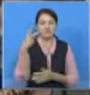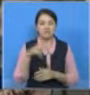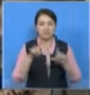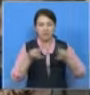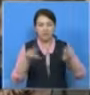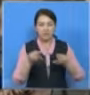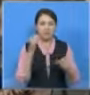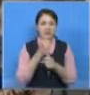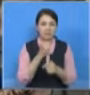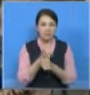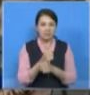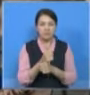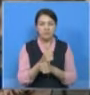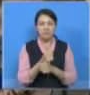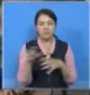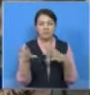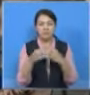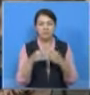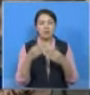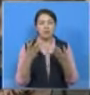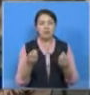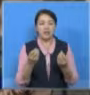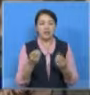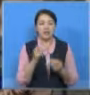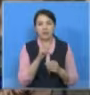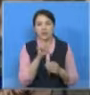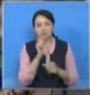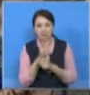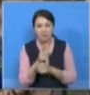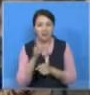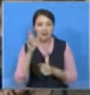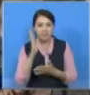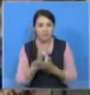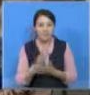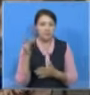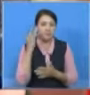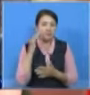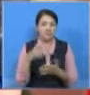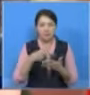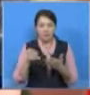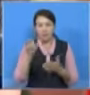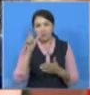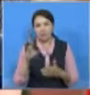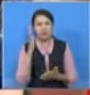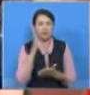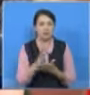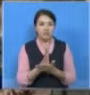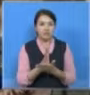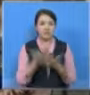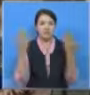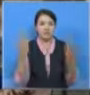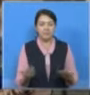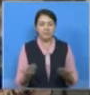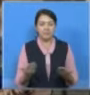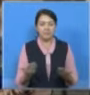магазинмен жұмыс жасап отырмыз. Одан бөлек клиенттеріміз бар өзіміздің. Шүкір Аллаға. Біздерде қазір